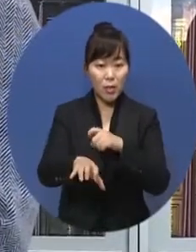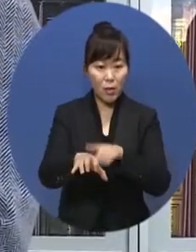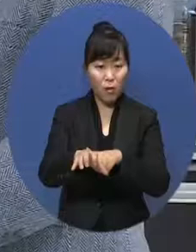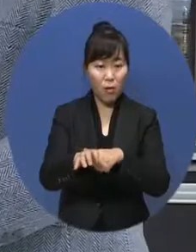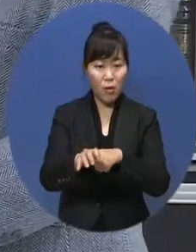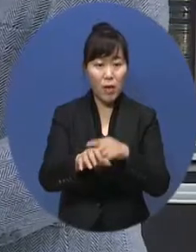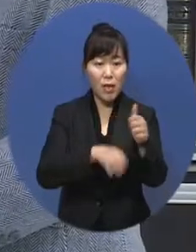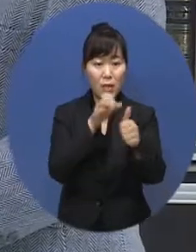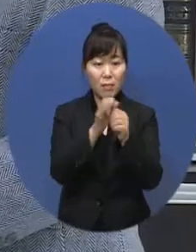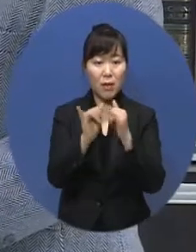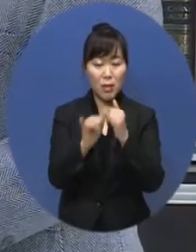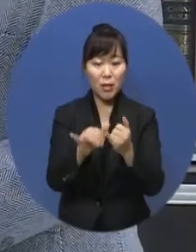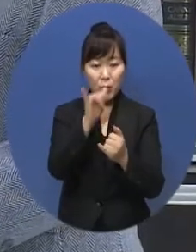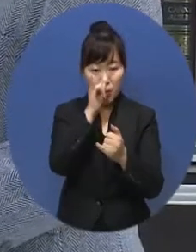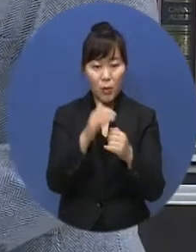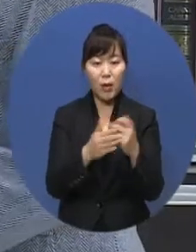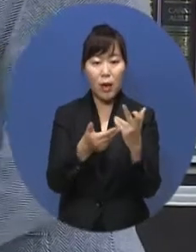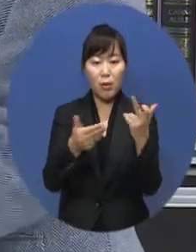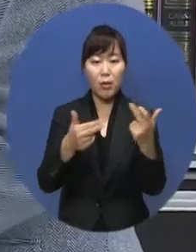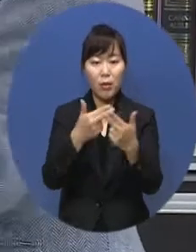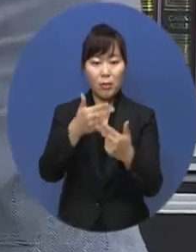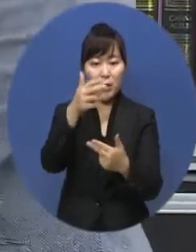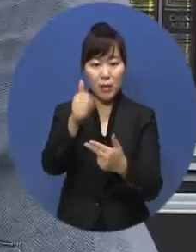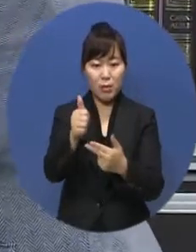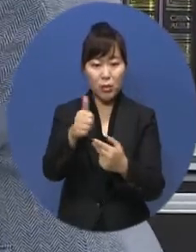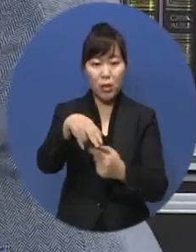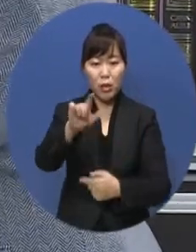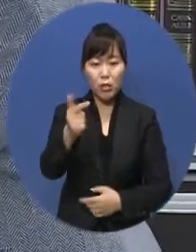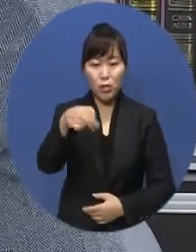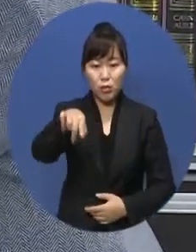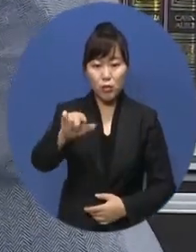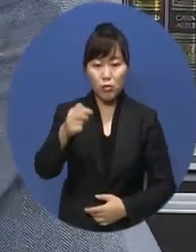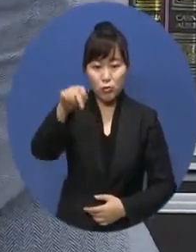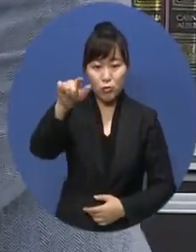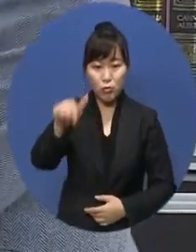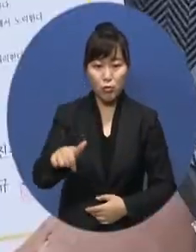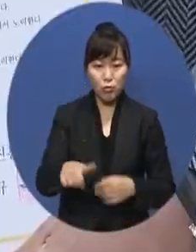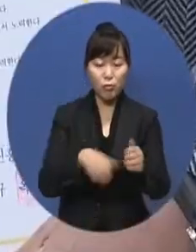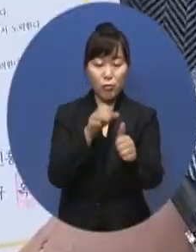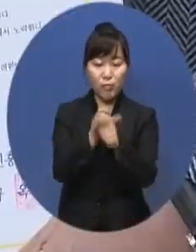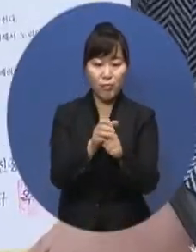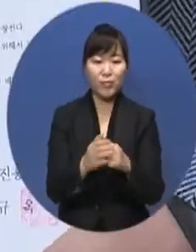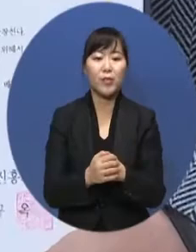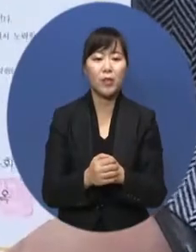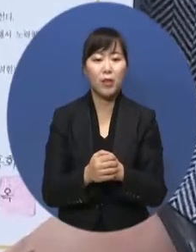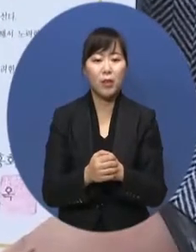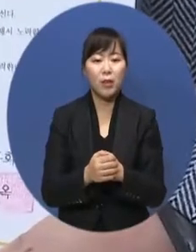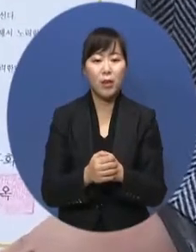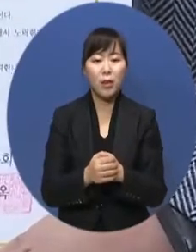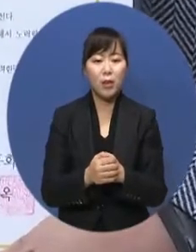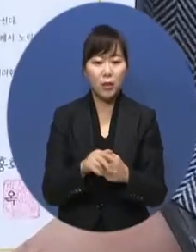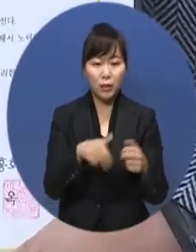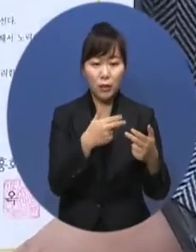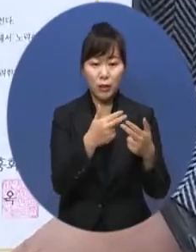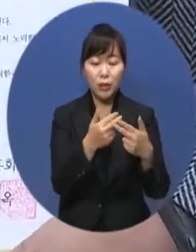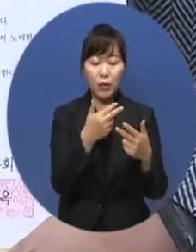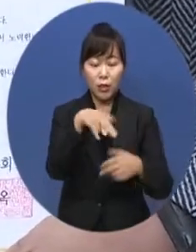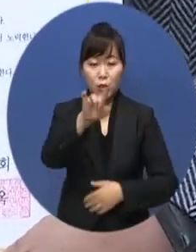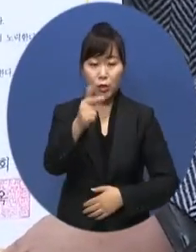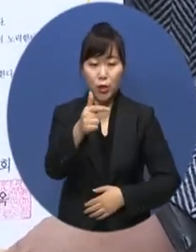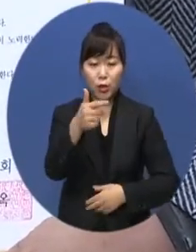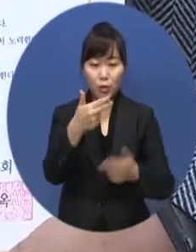진행하고 강원도 협회 회장으로 전 준 숙신 를 임명했습니다 진행 회는 전 준수 협회 장에 대해